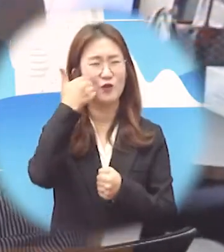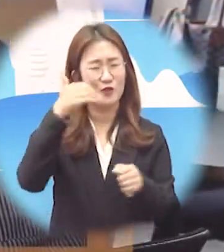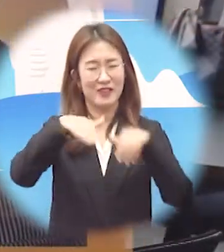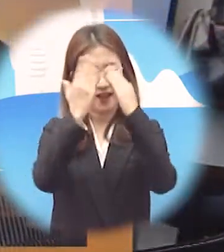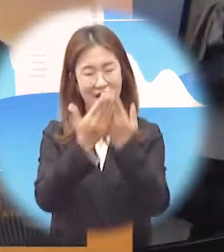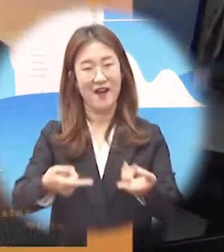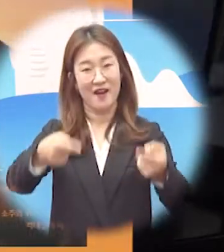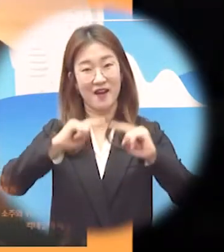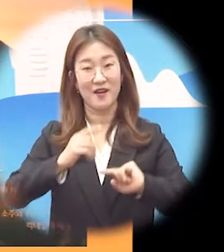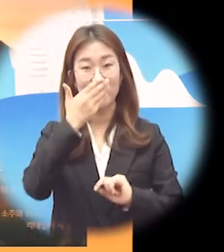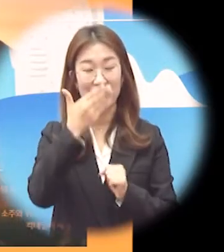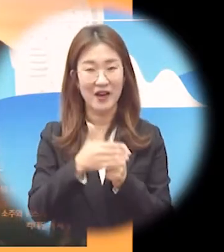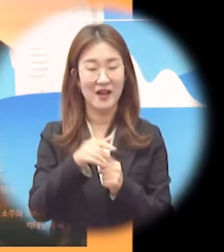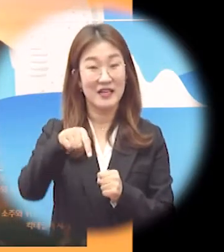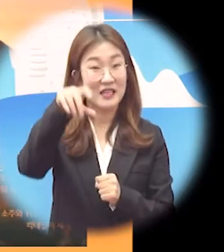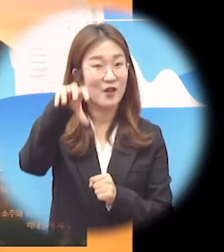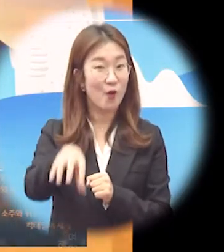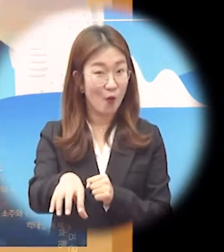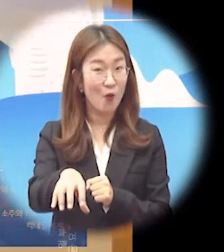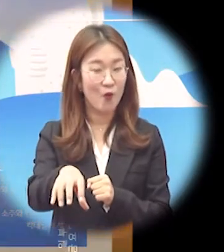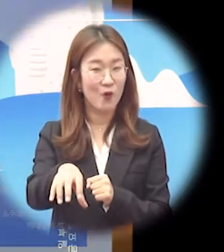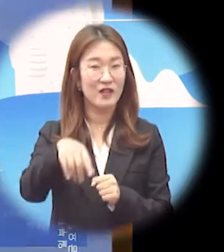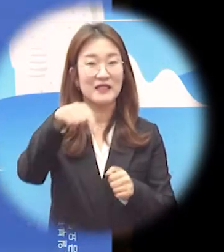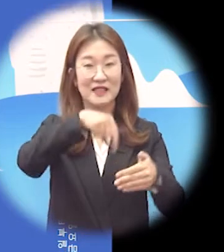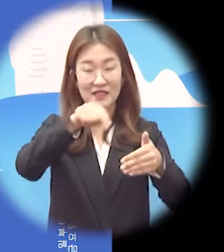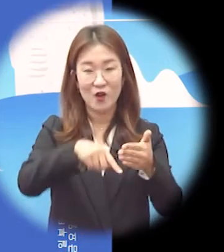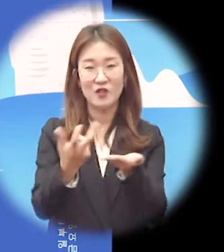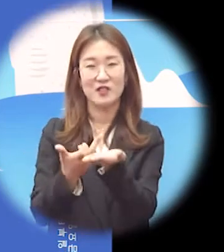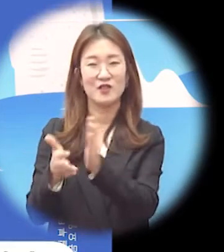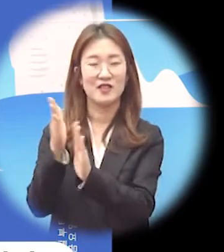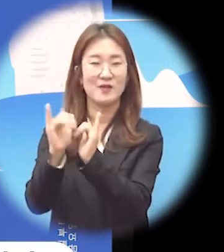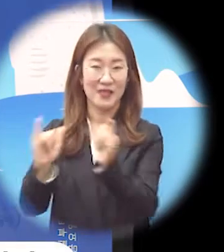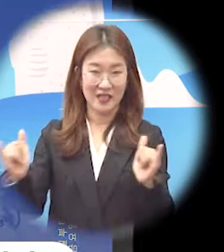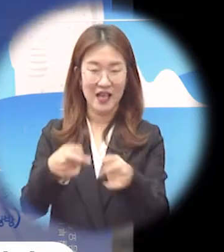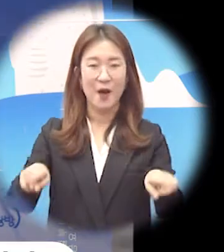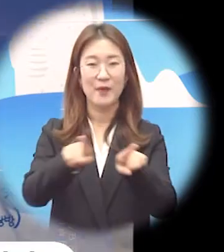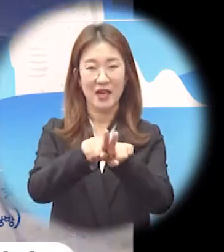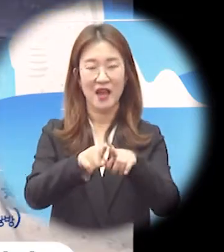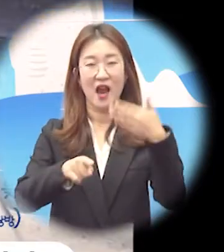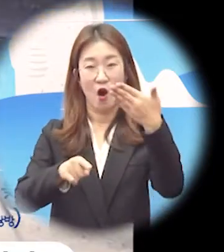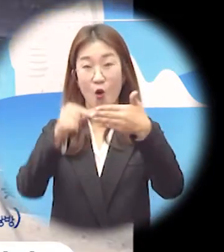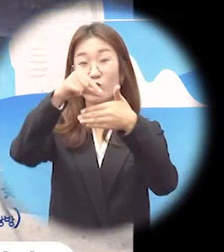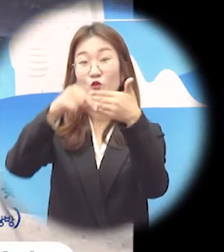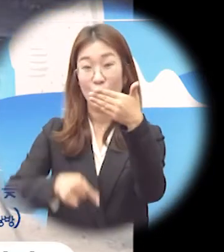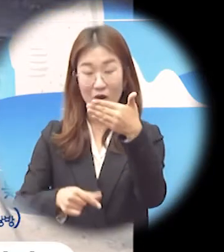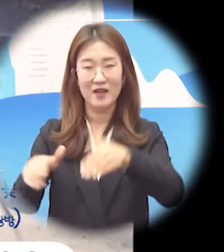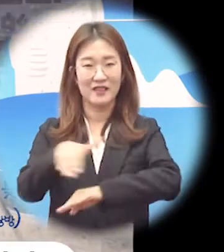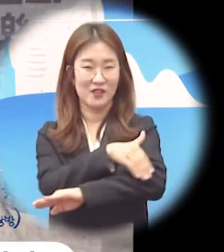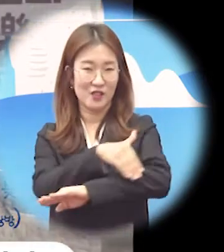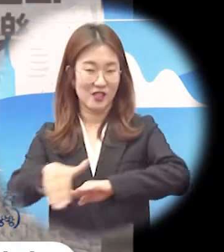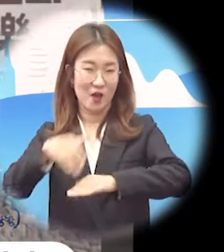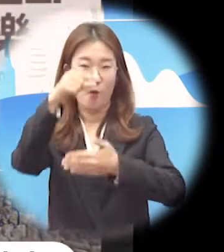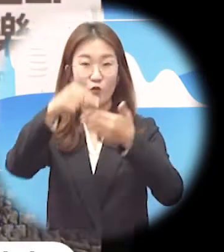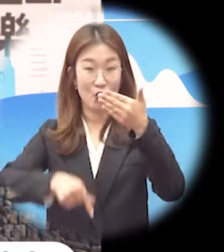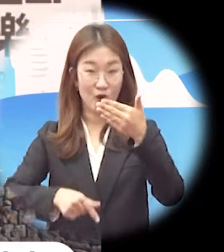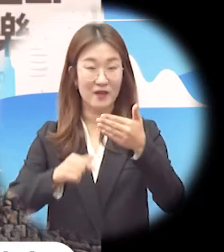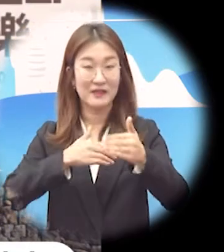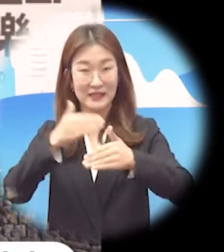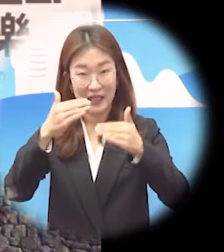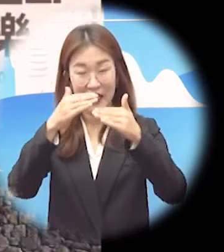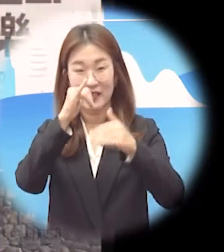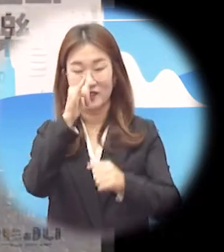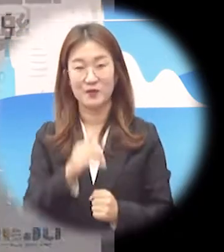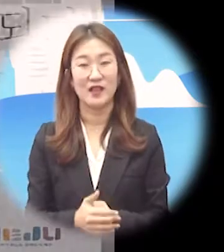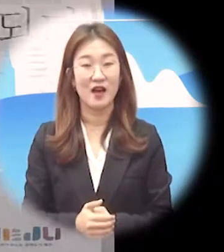있습니다 지금은 지방에서 제주 시민들만 님께 9가지 프로그램으로 배낭 나가 프로젝트를 진행했습니다